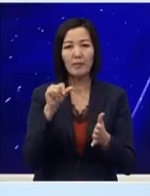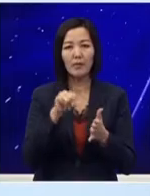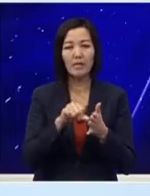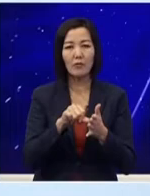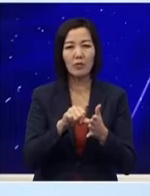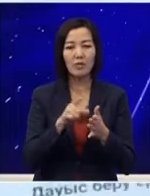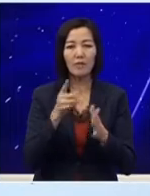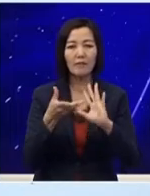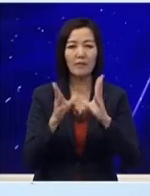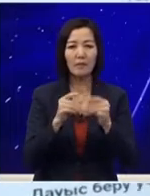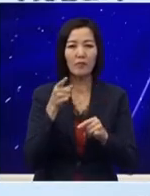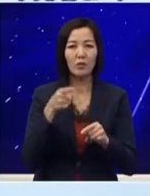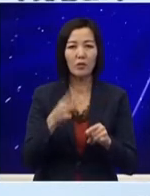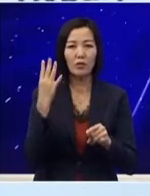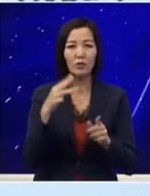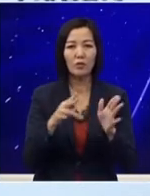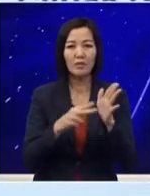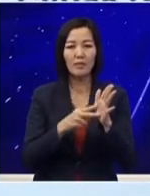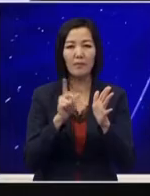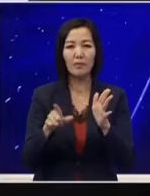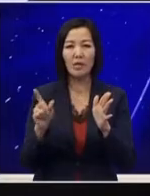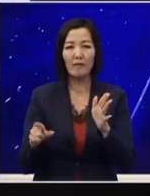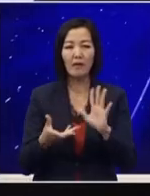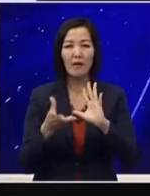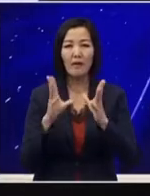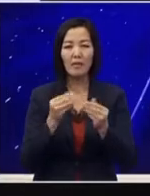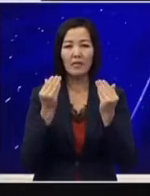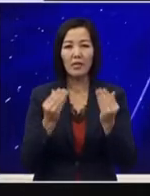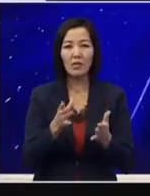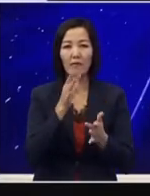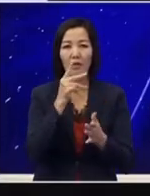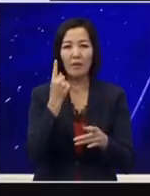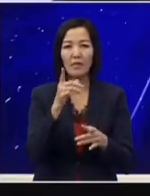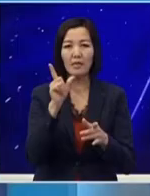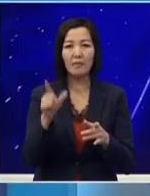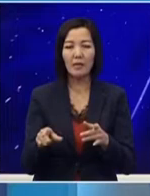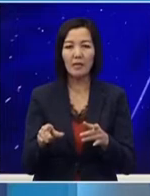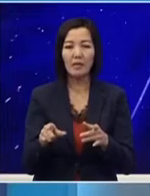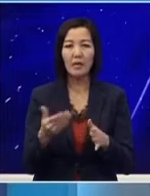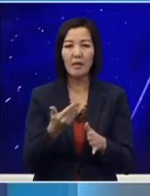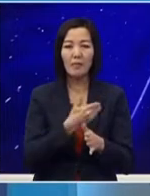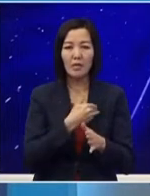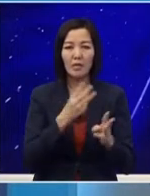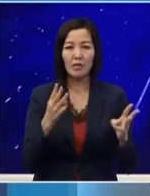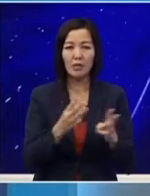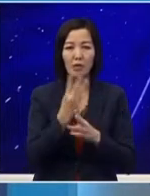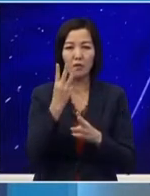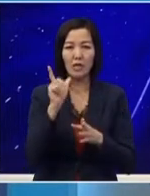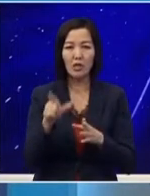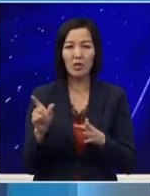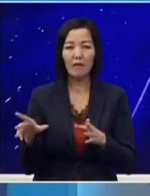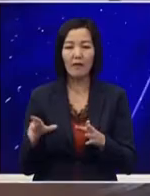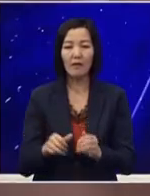праймериз приняли участие 1047 кандидатов. В настоящий момент на один мандат претендует сразу 3